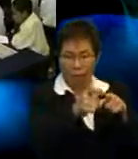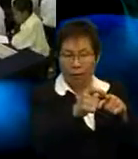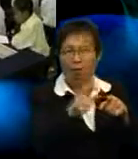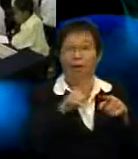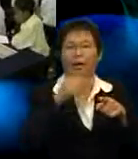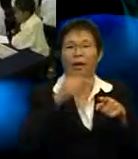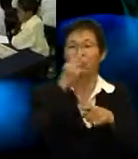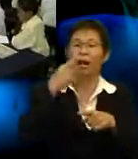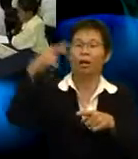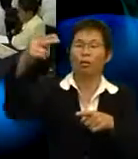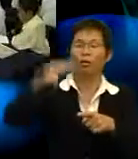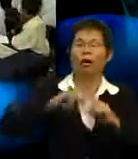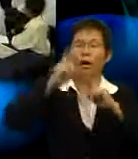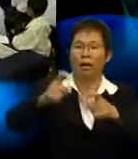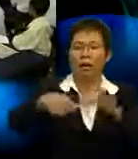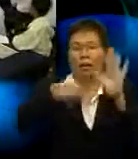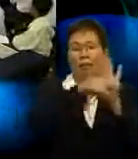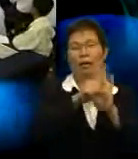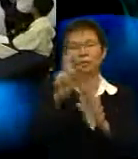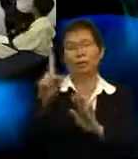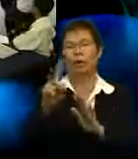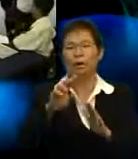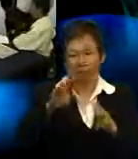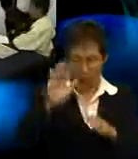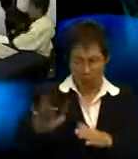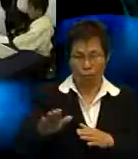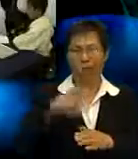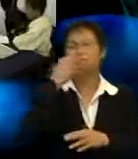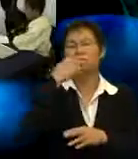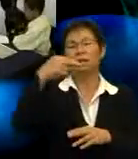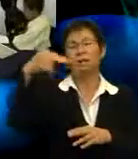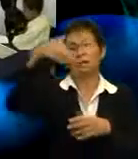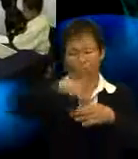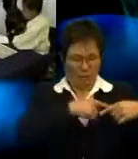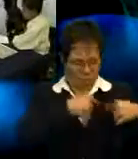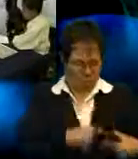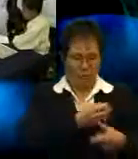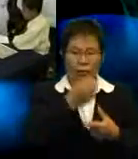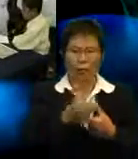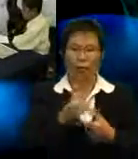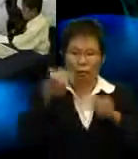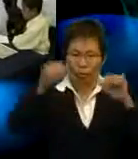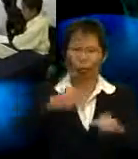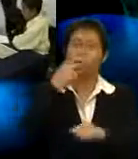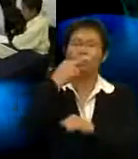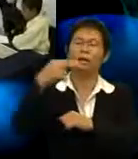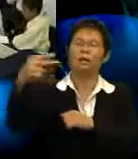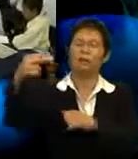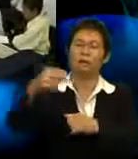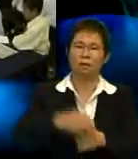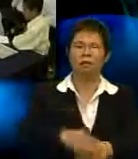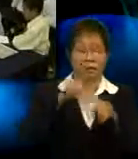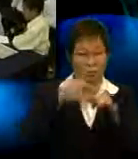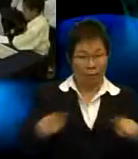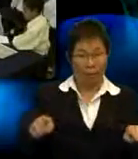hadiah -1, iaitu kamu akan menyanyi dalam hati ataupun kamu boleh menyanyi. Tapi